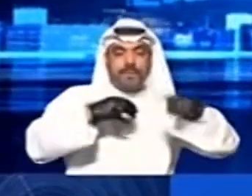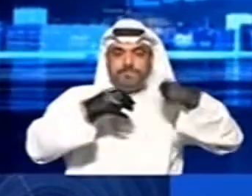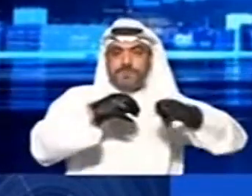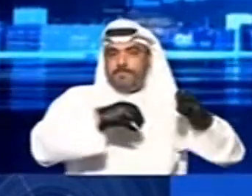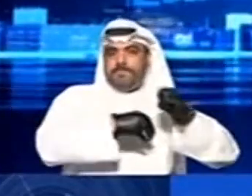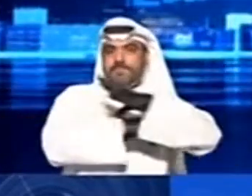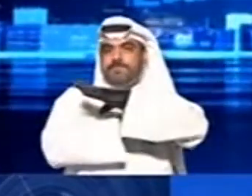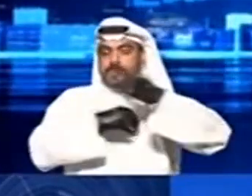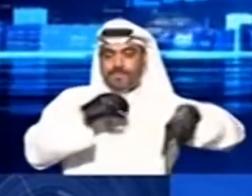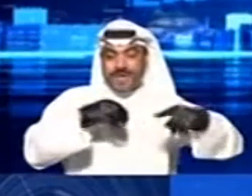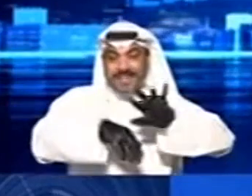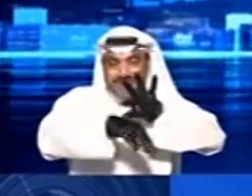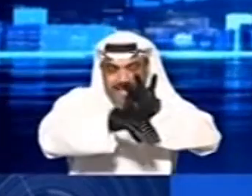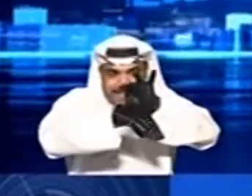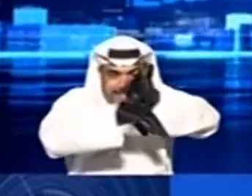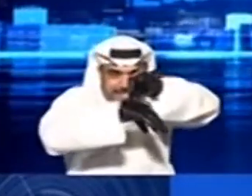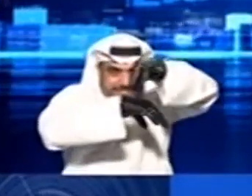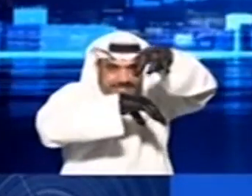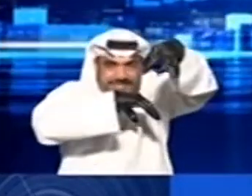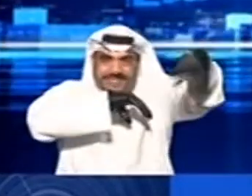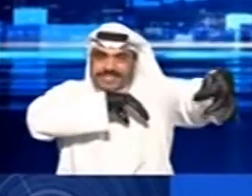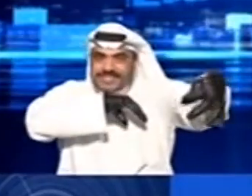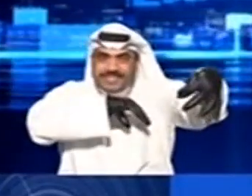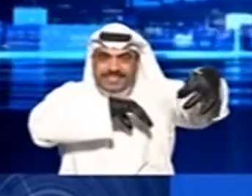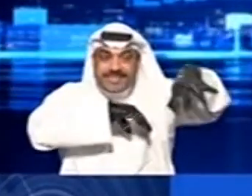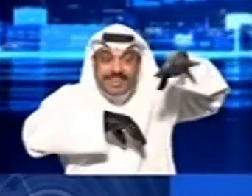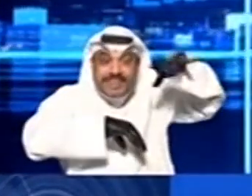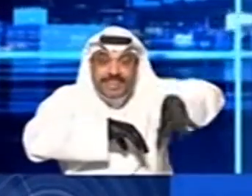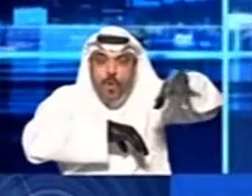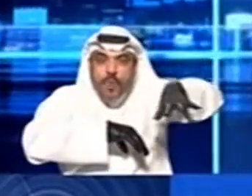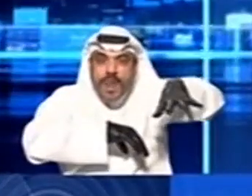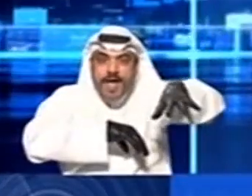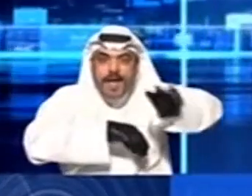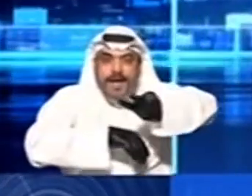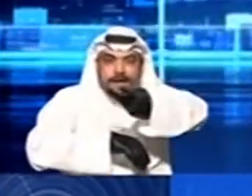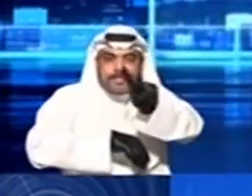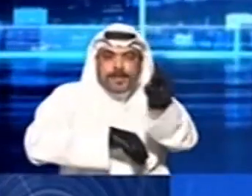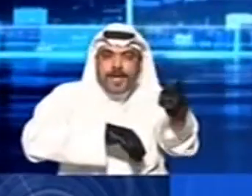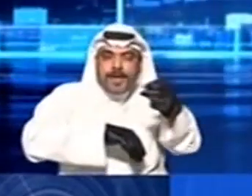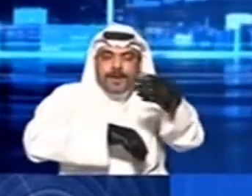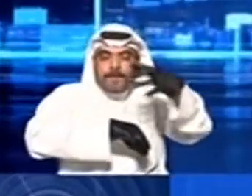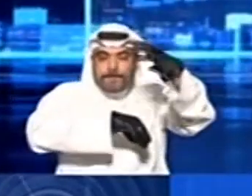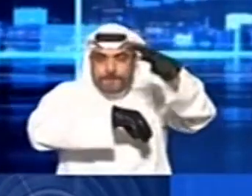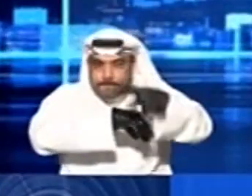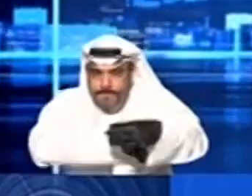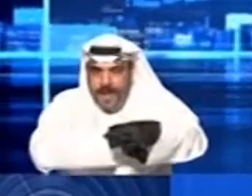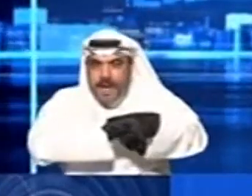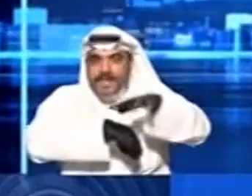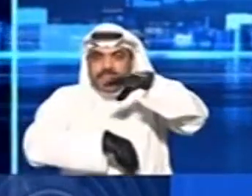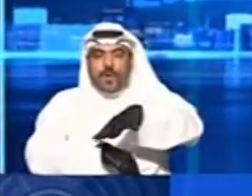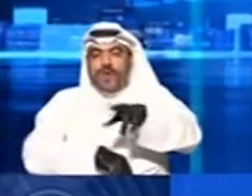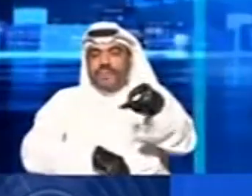إزالة ملصقات المضخات التي توضح بلد المنشأ واستبدالها ببلد آخر.